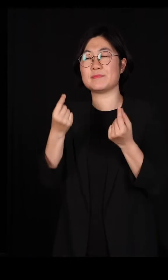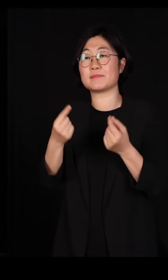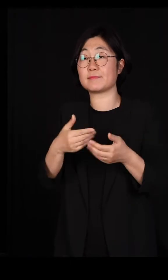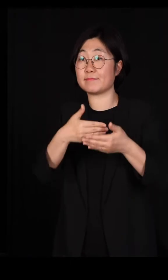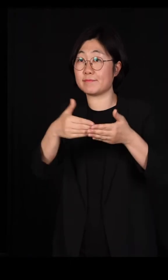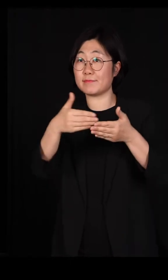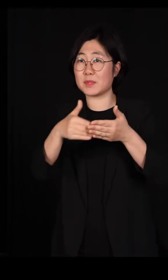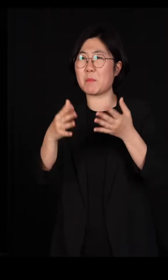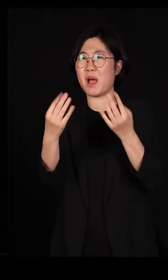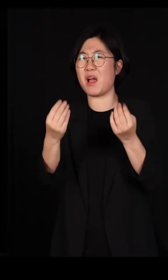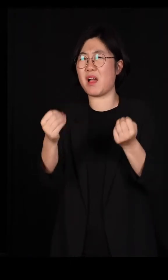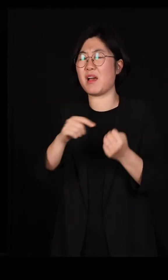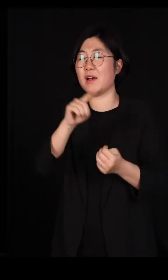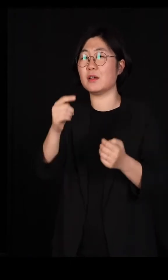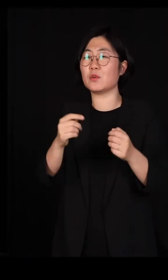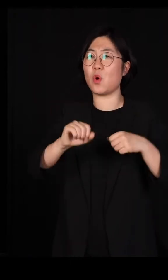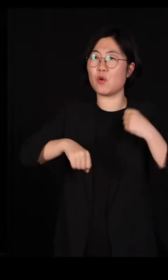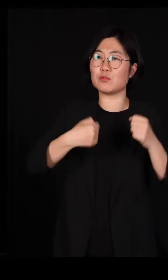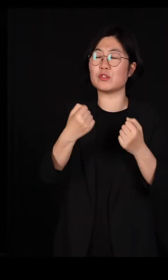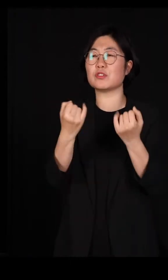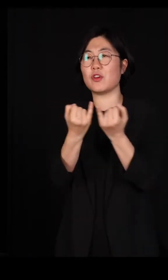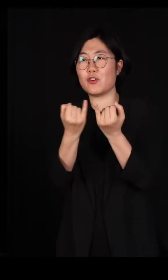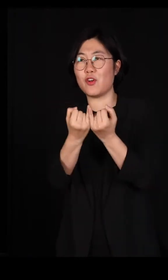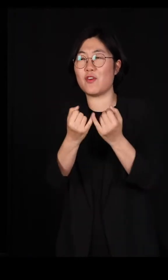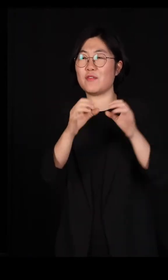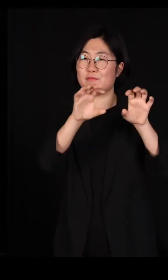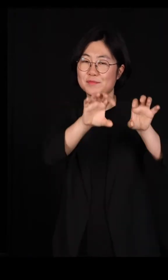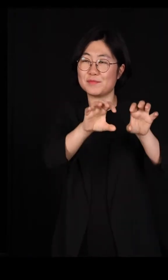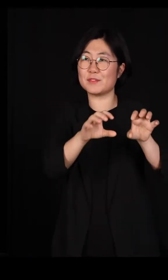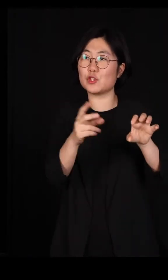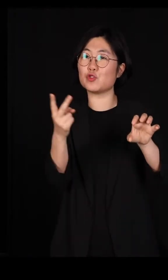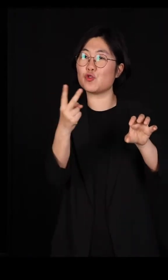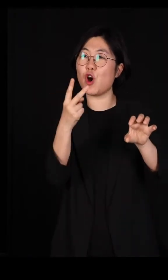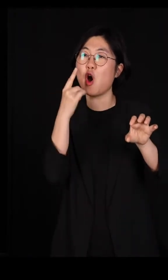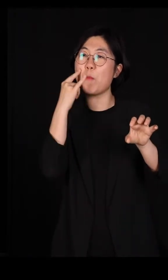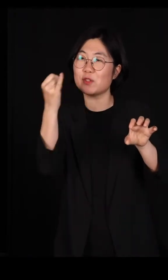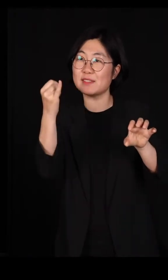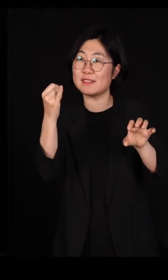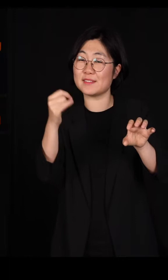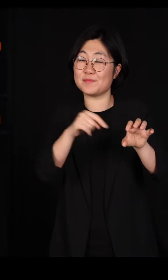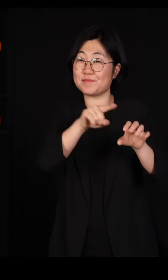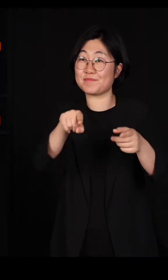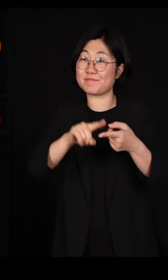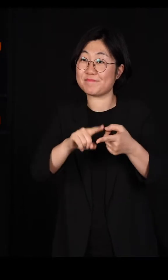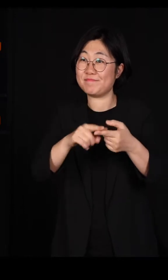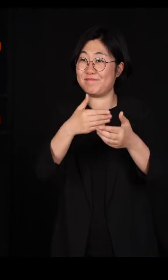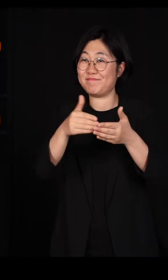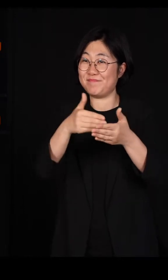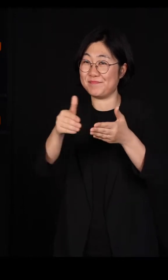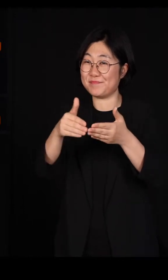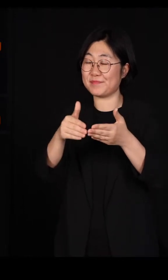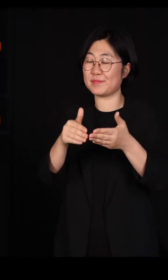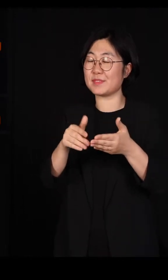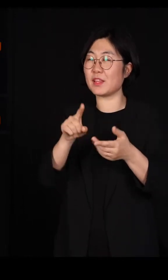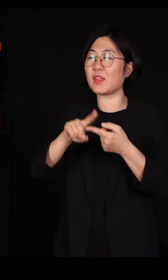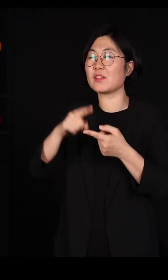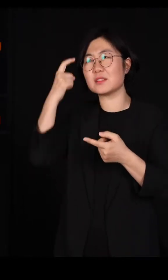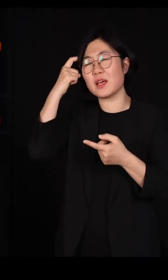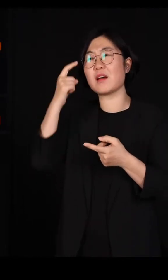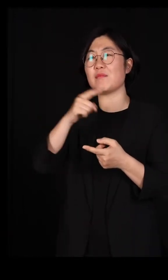그림도 굉장히 많아요. 동물과 여성을 나란히 놓고 두 어머니 이렇게 재현한 그림들 굉장히